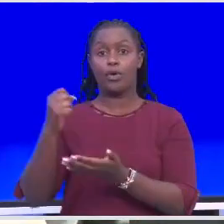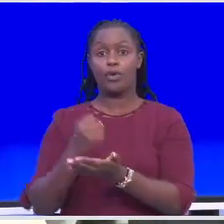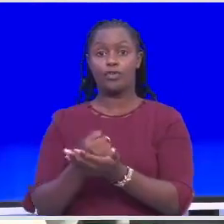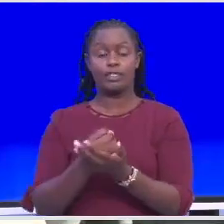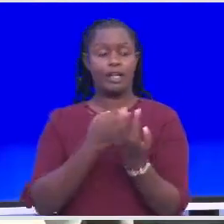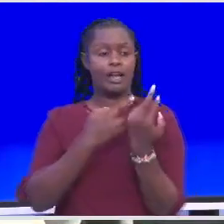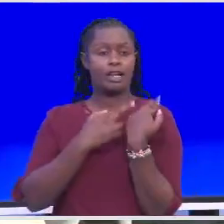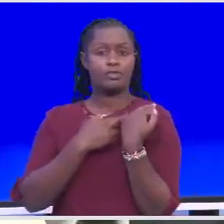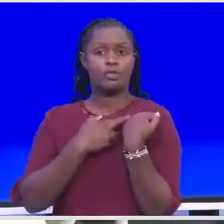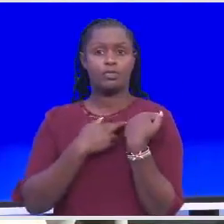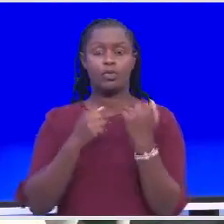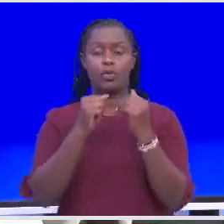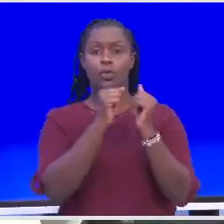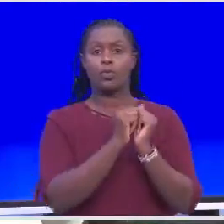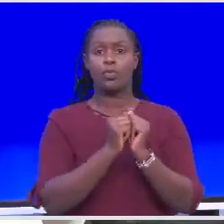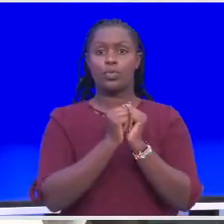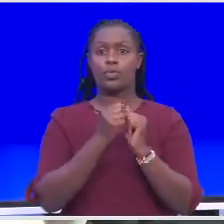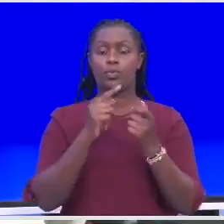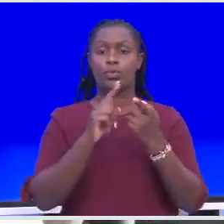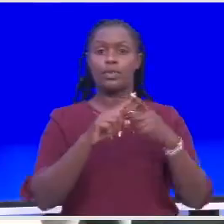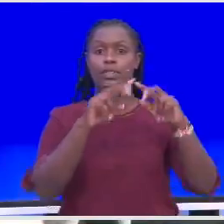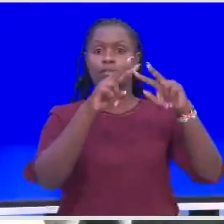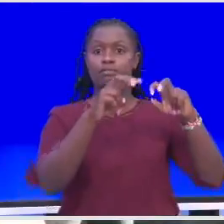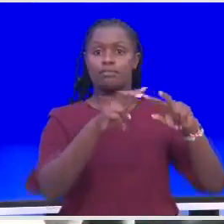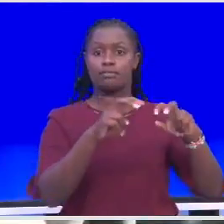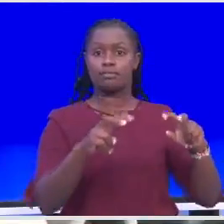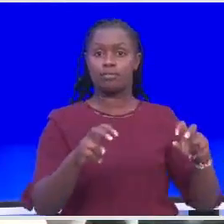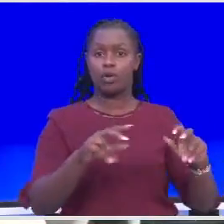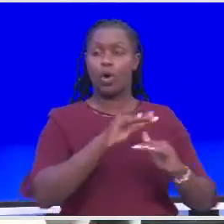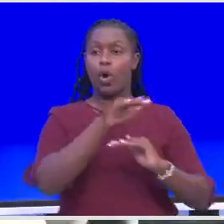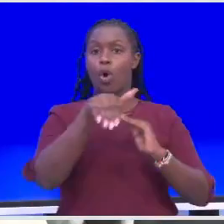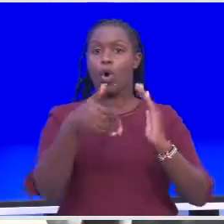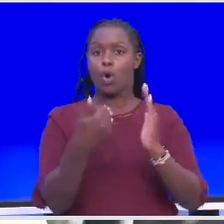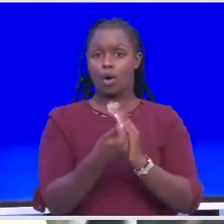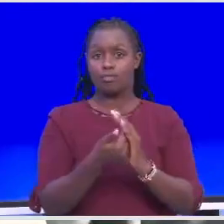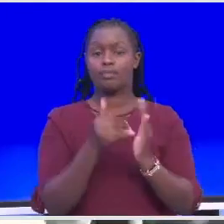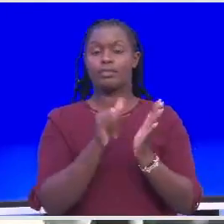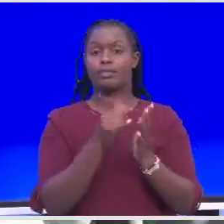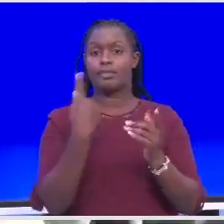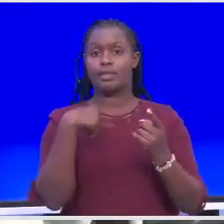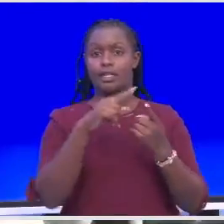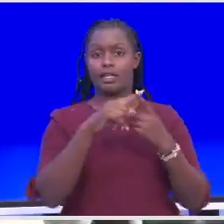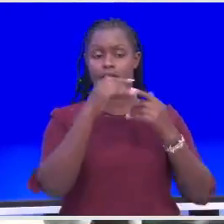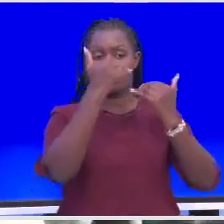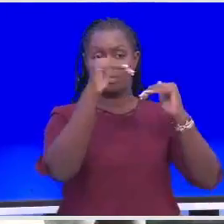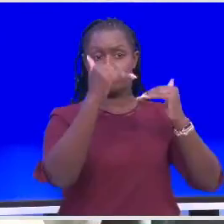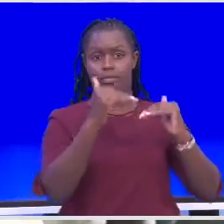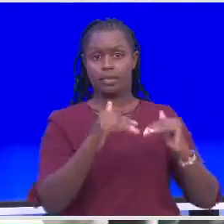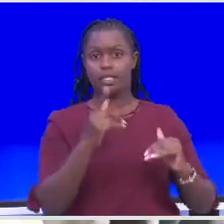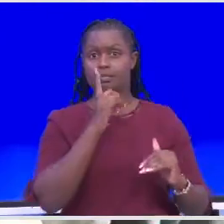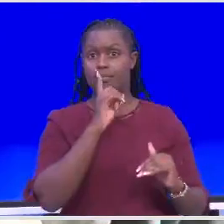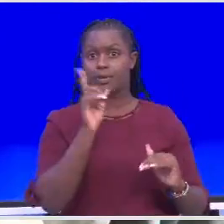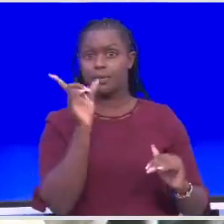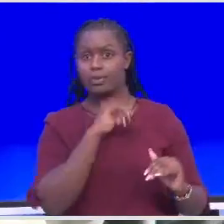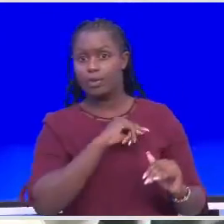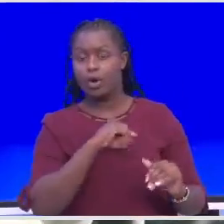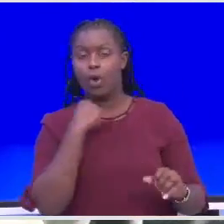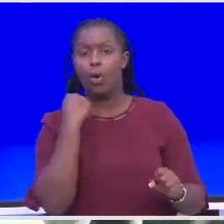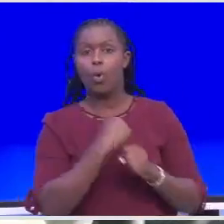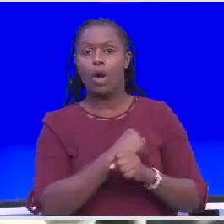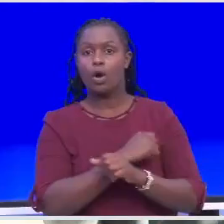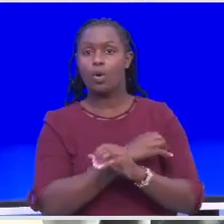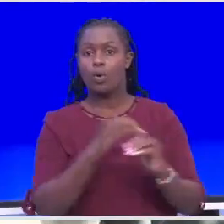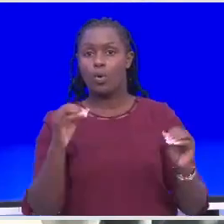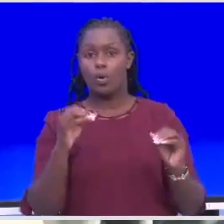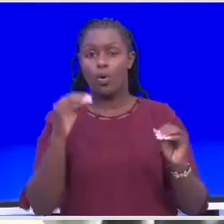kazi, hizo vitengo zote ambazo tumefitacha havina kazi, wamekosa majukumu